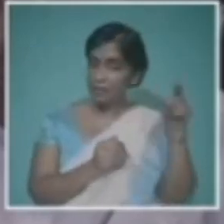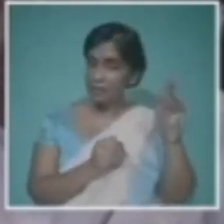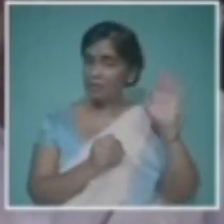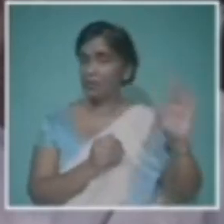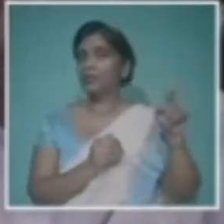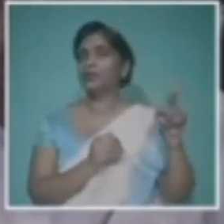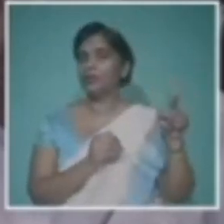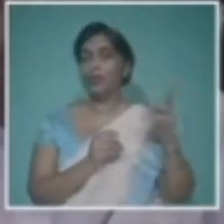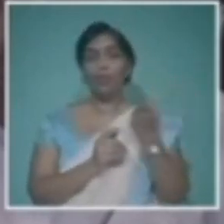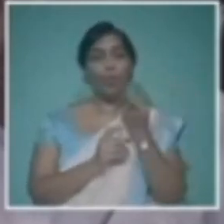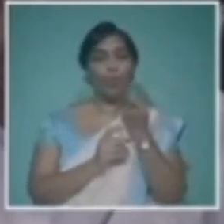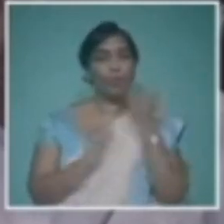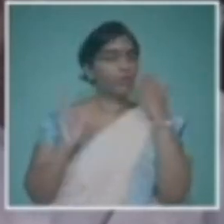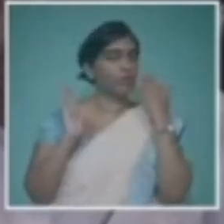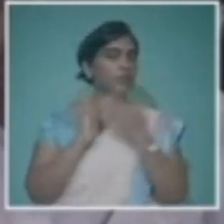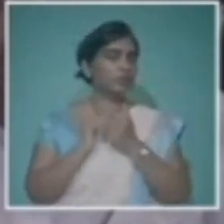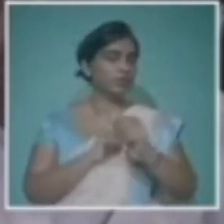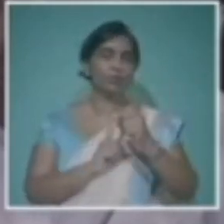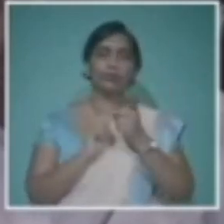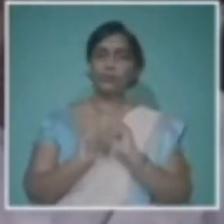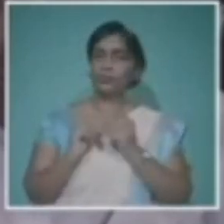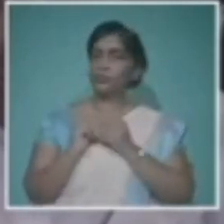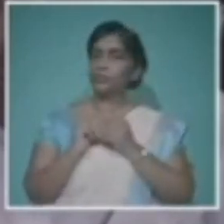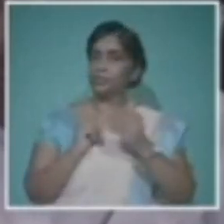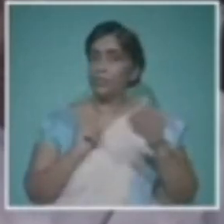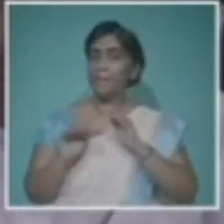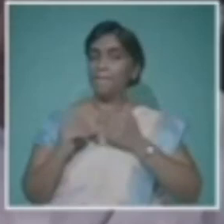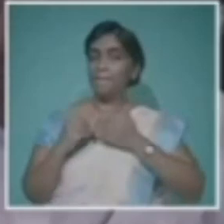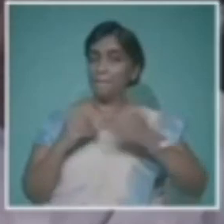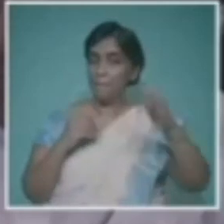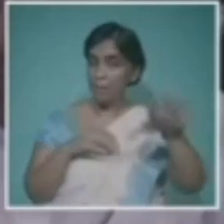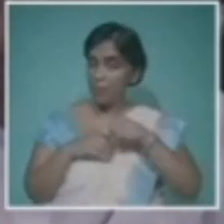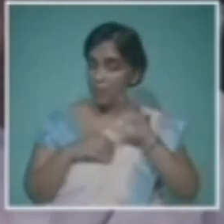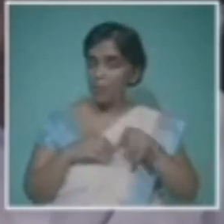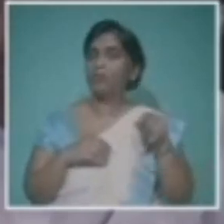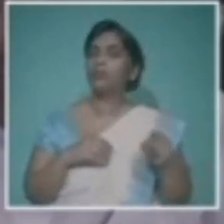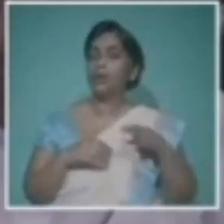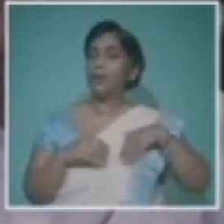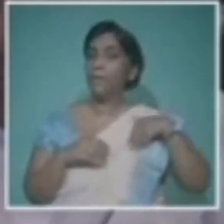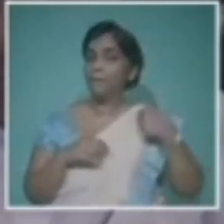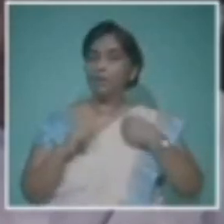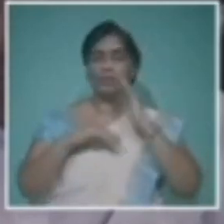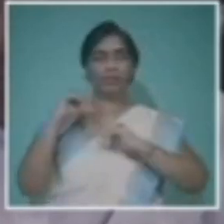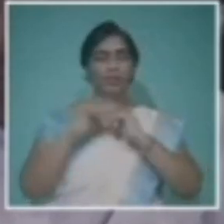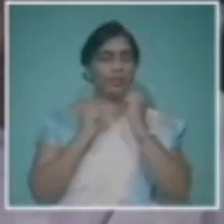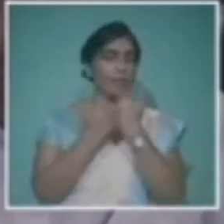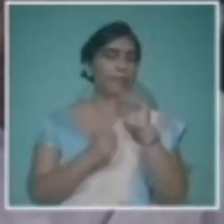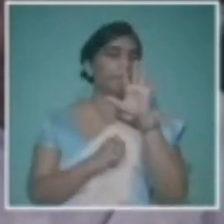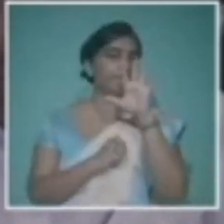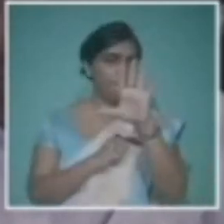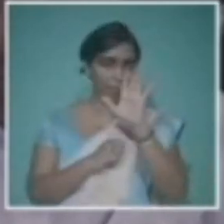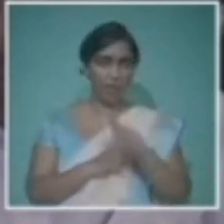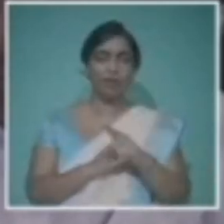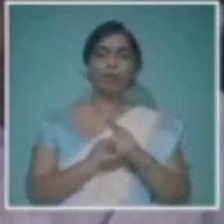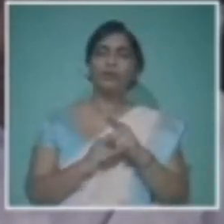ජනපදයේ මූල්‍ය පද්ධතිය ස්ථාවරත්වය පවත්වා ගැනීම සඳහාත් ප්‍රධාන කාර්යයන් පහක් ඉටු කරනු